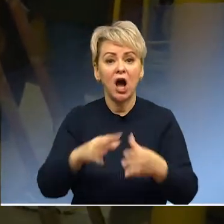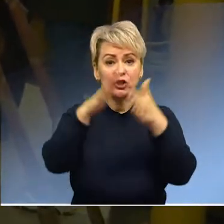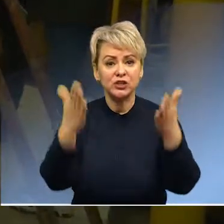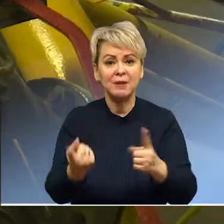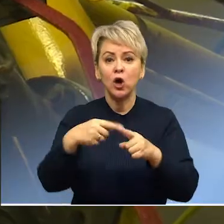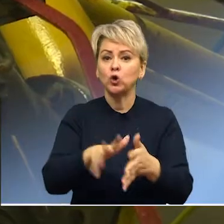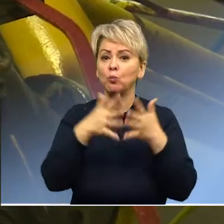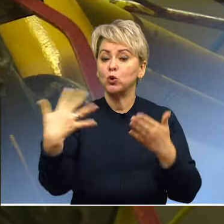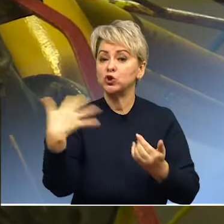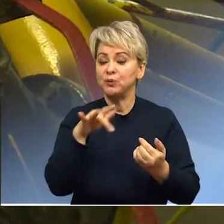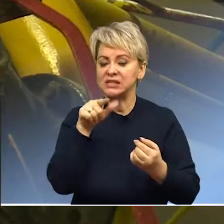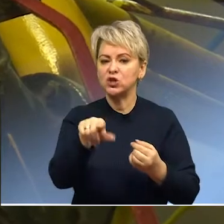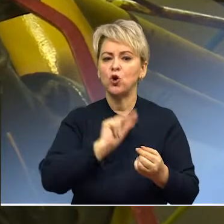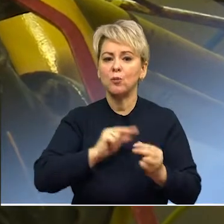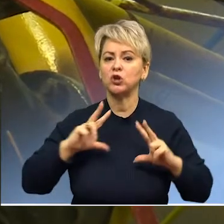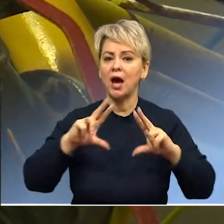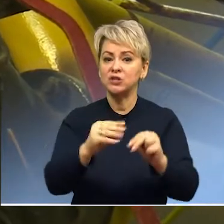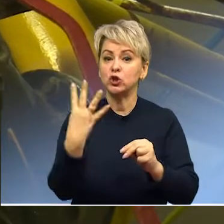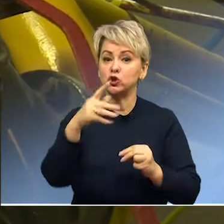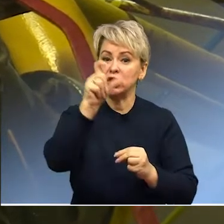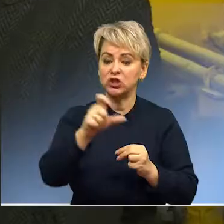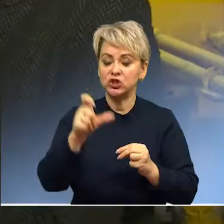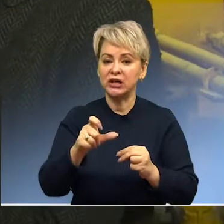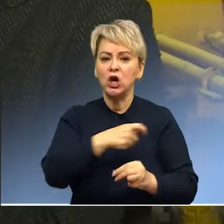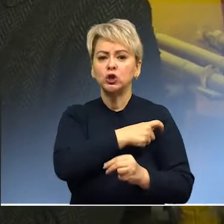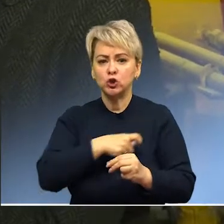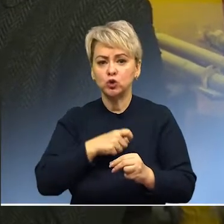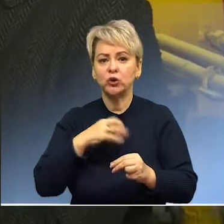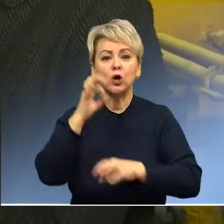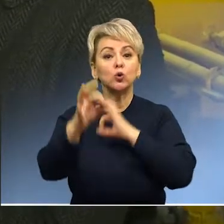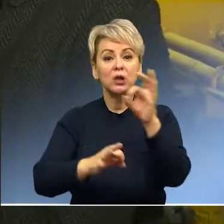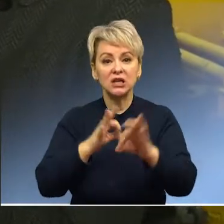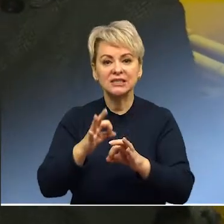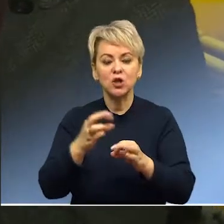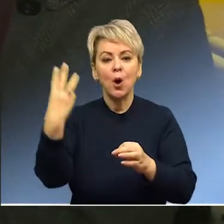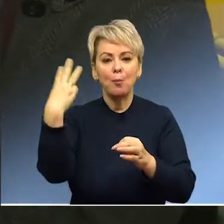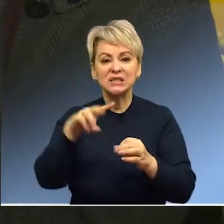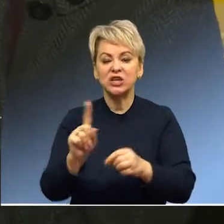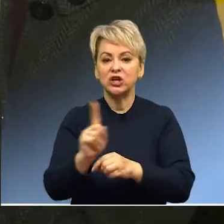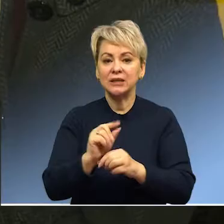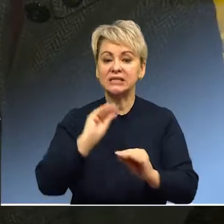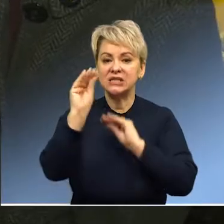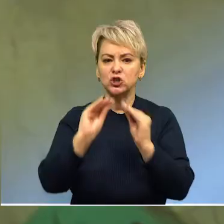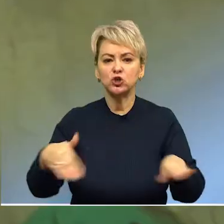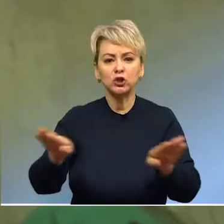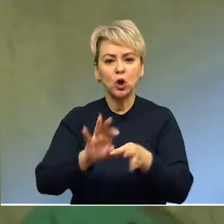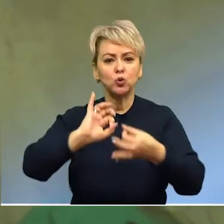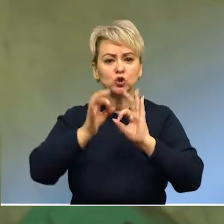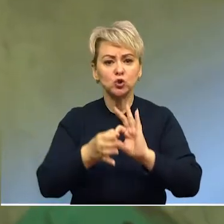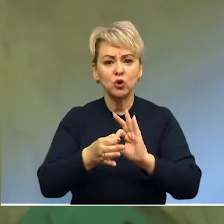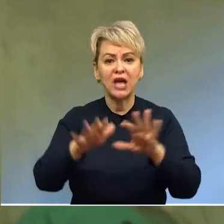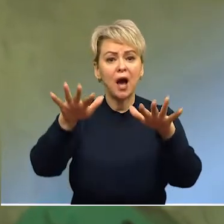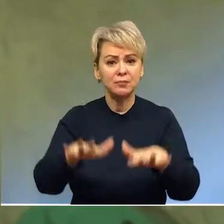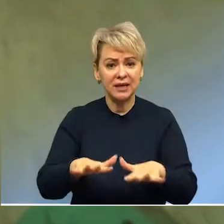которая больше полувека. Ее работу обеспечивали 4 человек, дежурили круглосуточно. По современным нормам содержать такой сложный